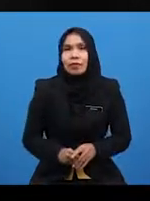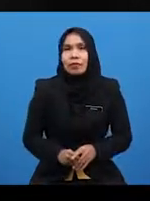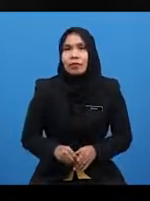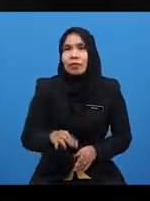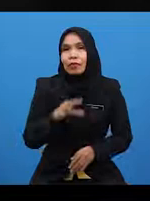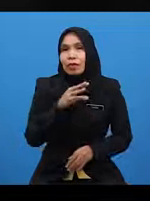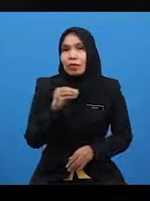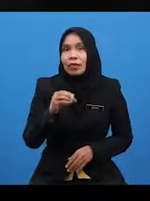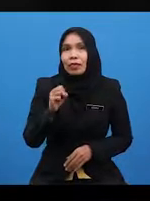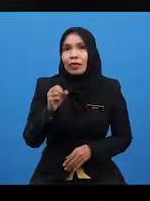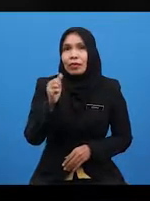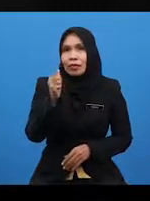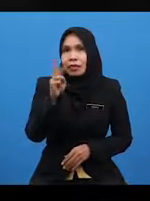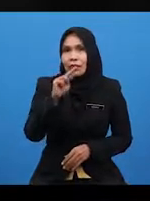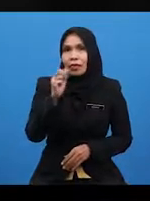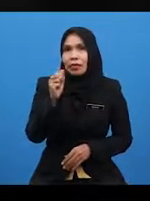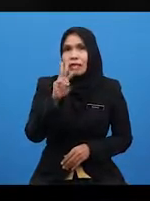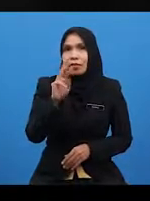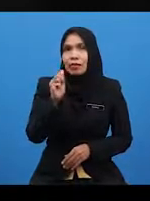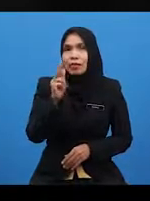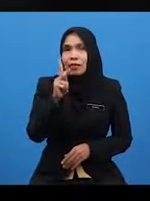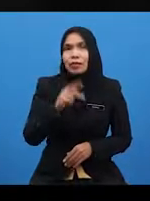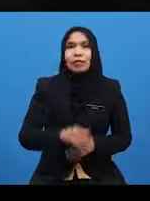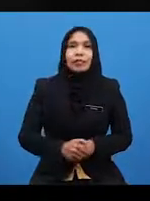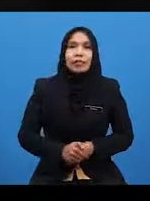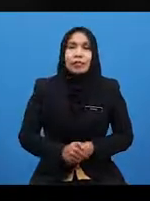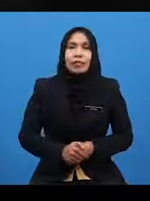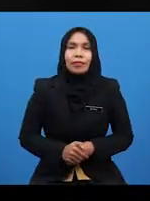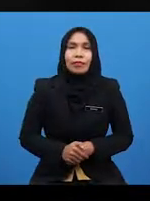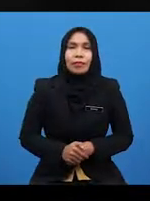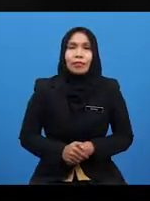Iban, Kelabit, Kajang, Melanau dan Penan.